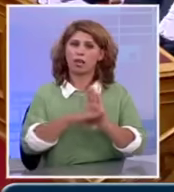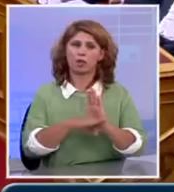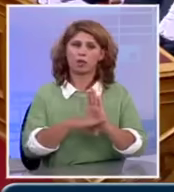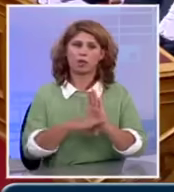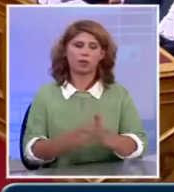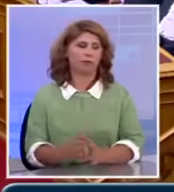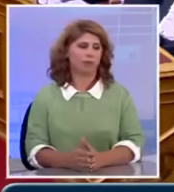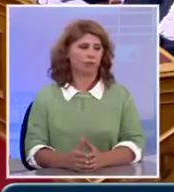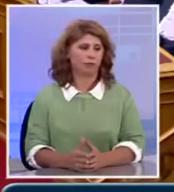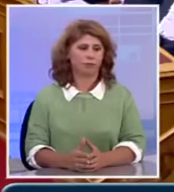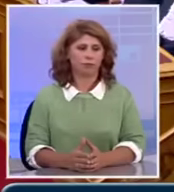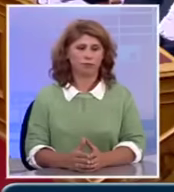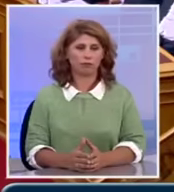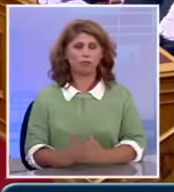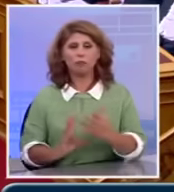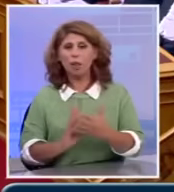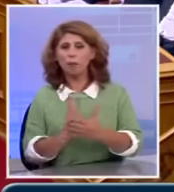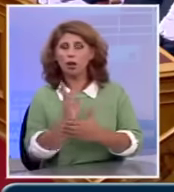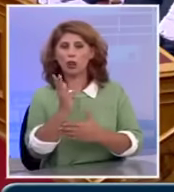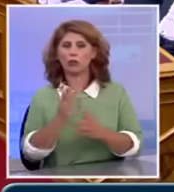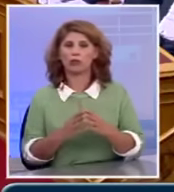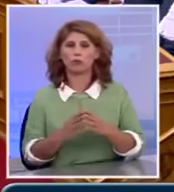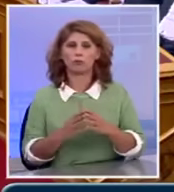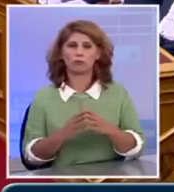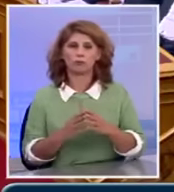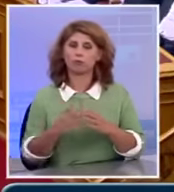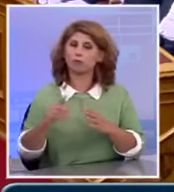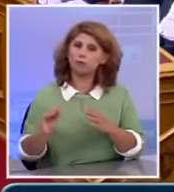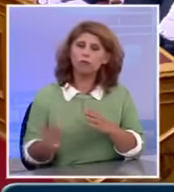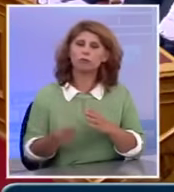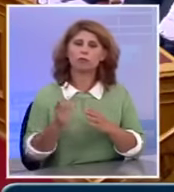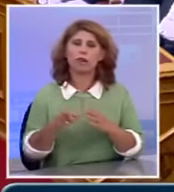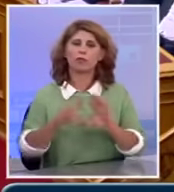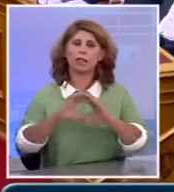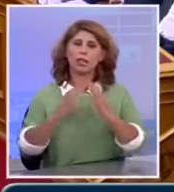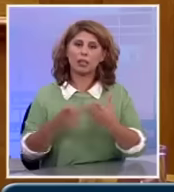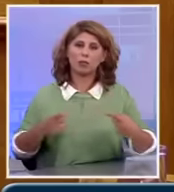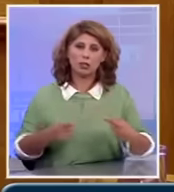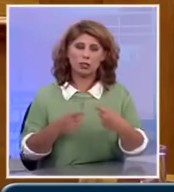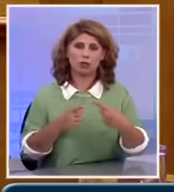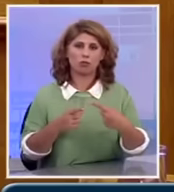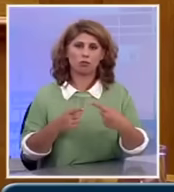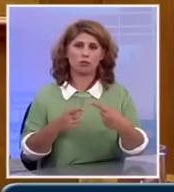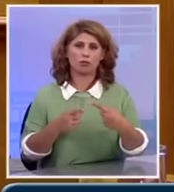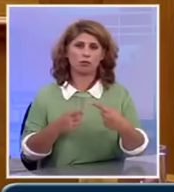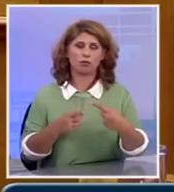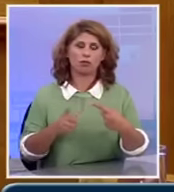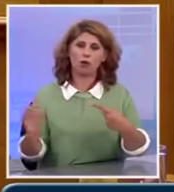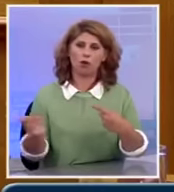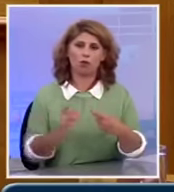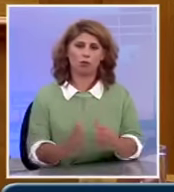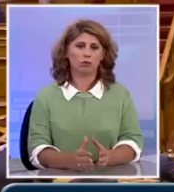και ότι η πρόοδος είναι απόρροια αυτής της γενικευμένης σύγκρουσης των πάντων με τους